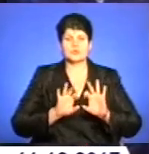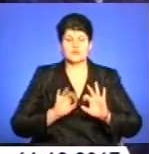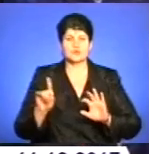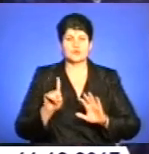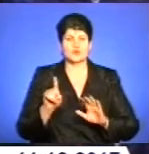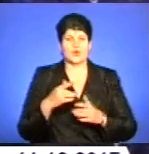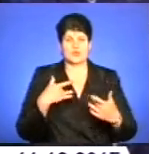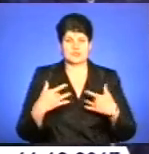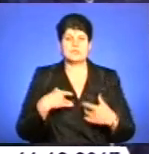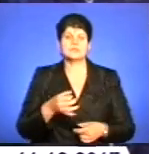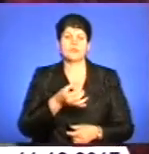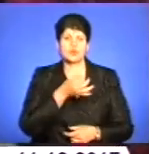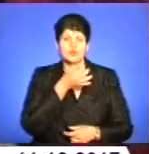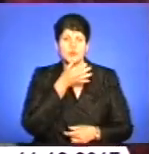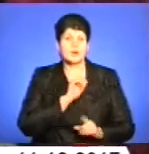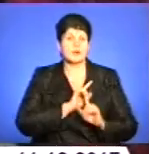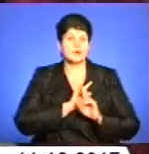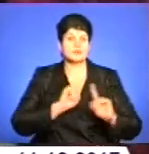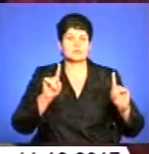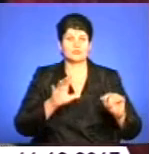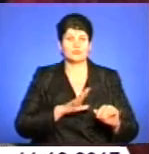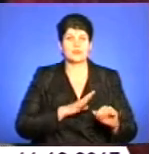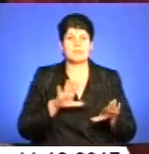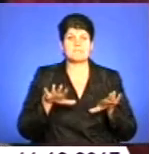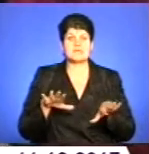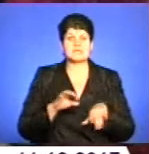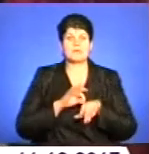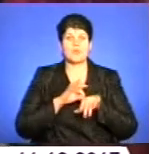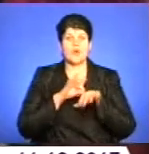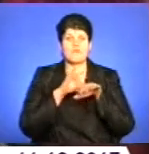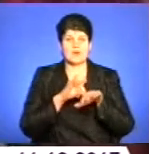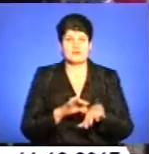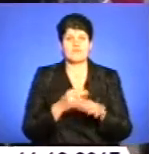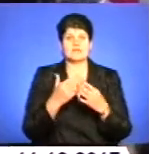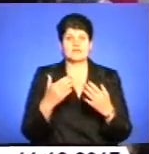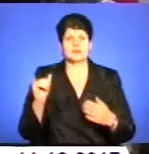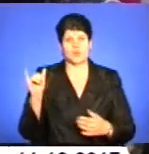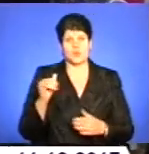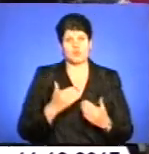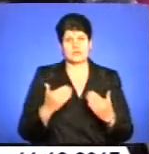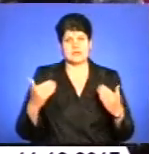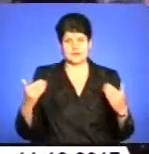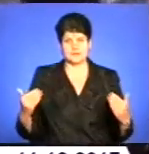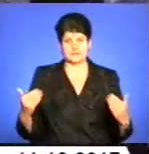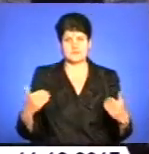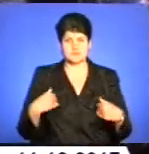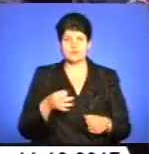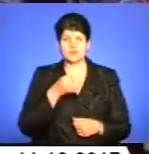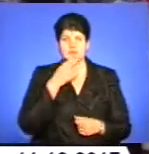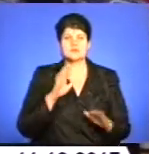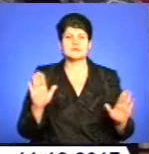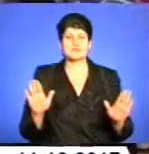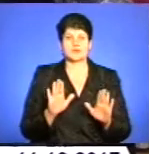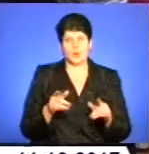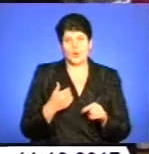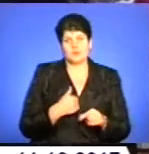що концерт сподобався, а родзинкою, кажуть, стало місце проведення – виставка у музеї. Мені сподобалось, як співають.